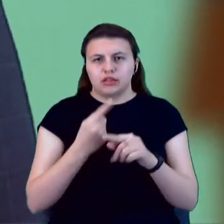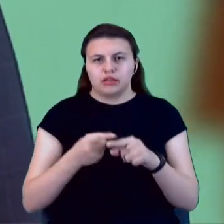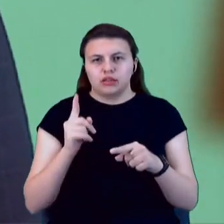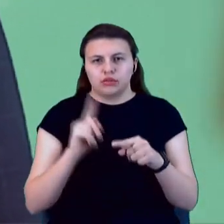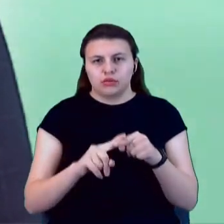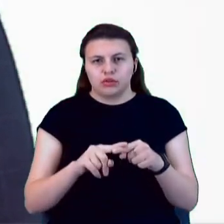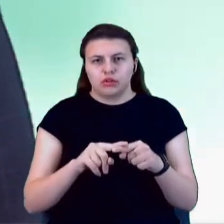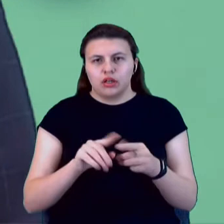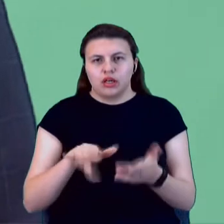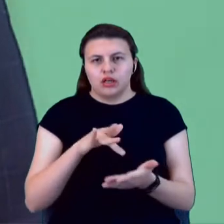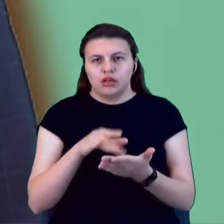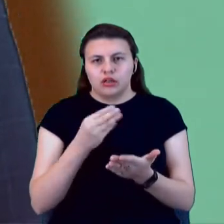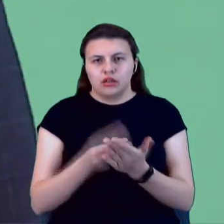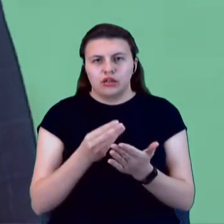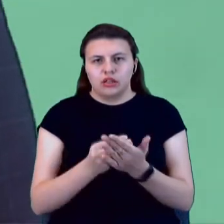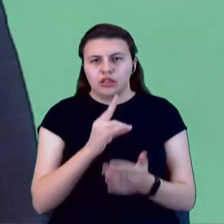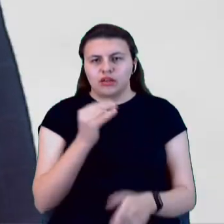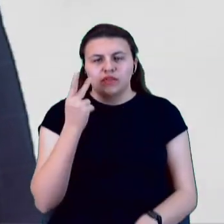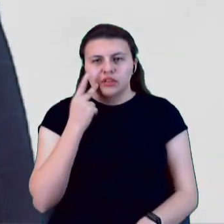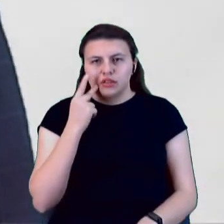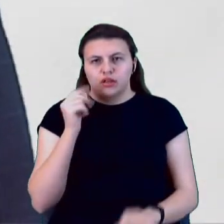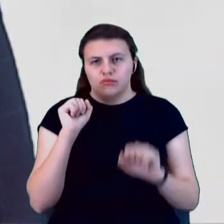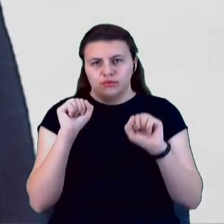городський бюджет не завжди в стані